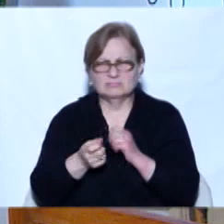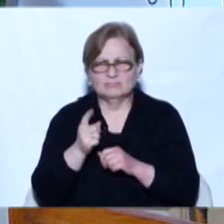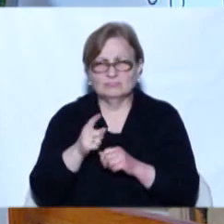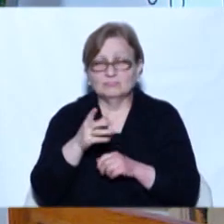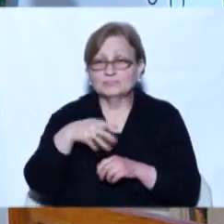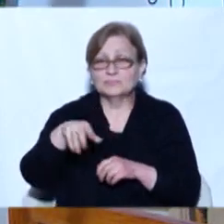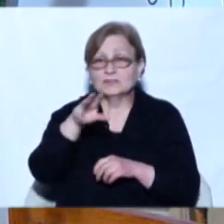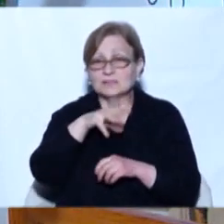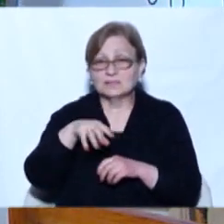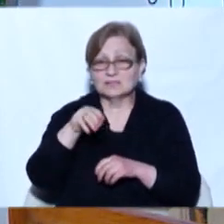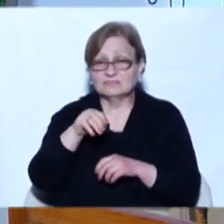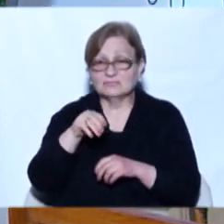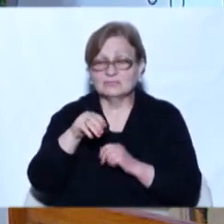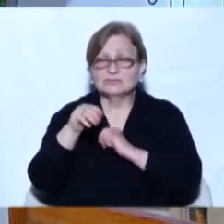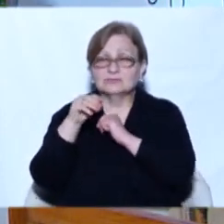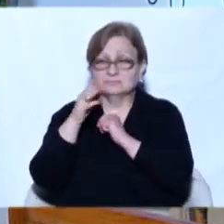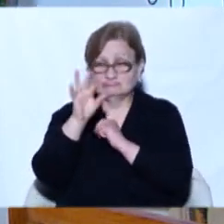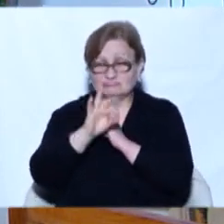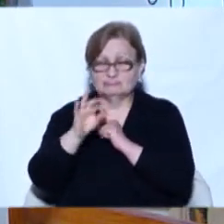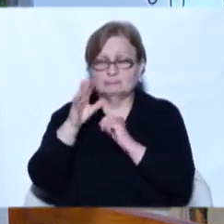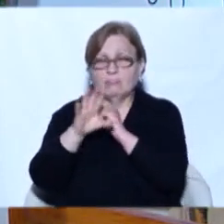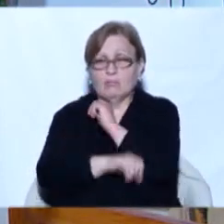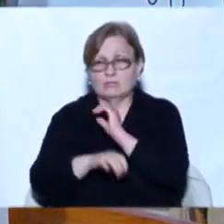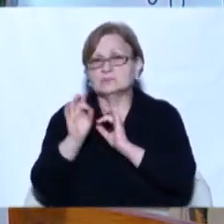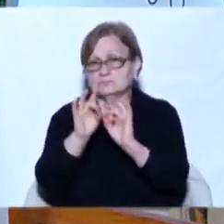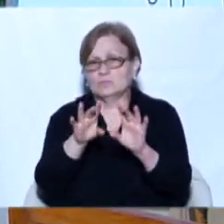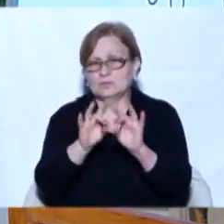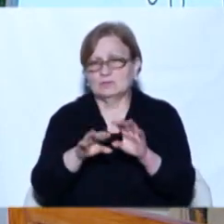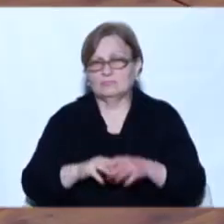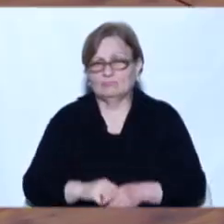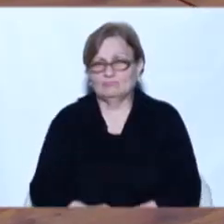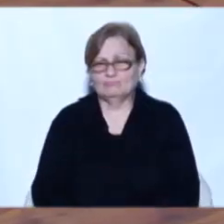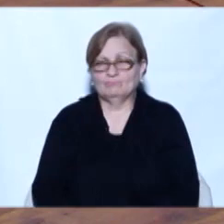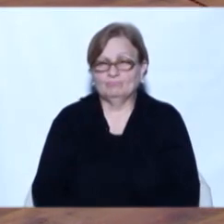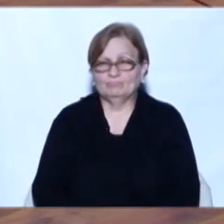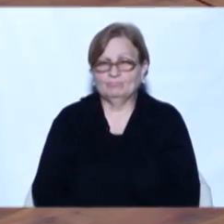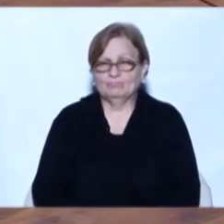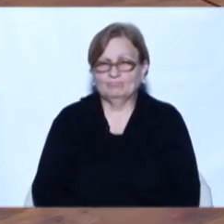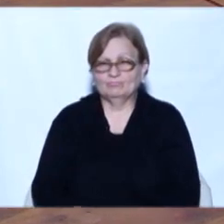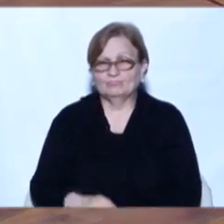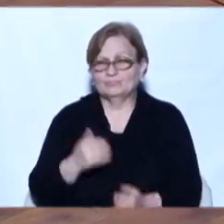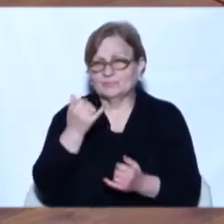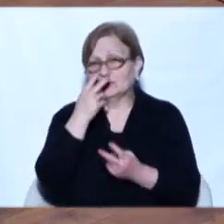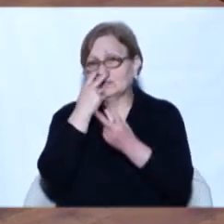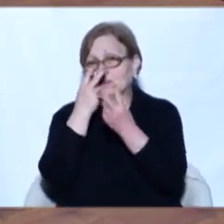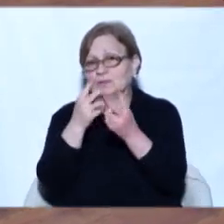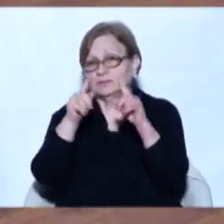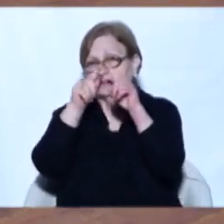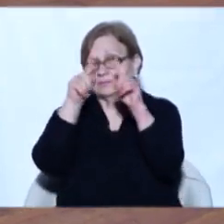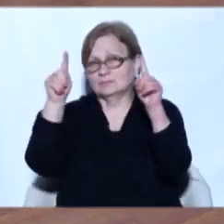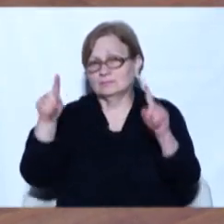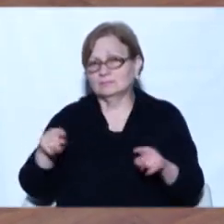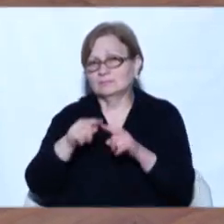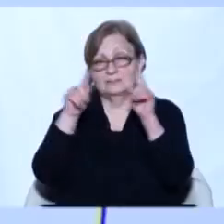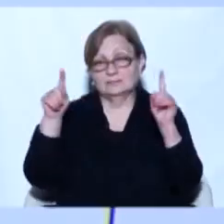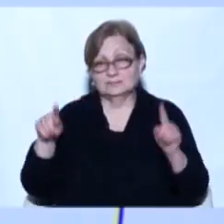ყველაფრის შესახებ გაკვეთილის ბოლოს გაიგებ. ახლა კი დაფისკენ მოაპყარი